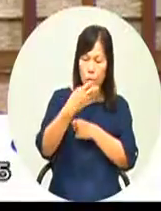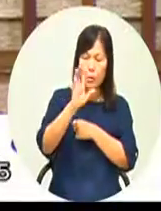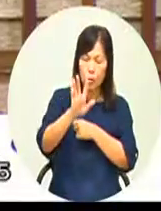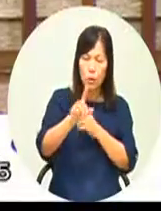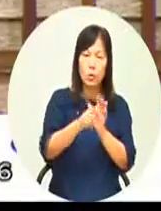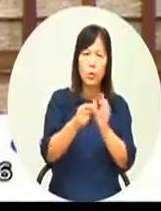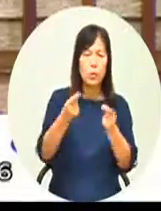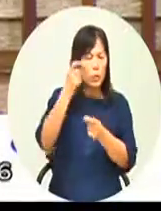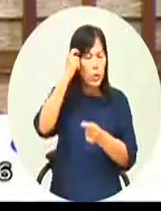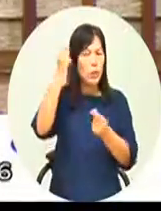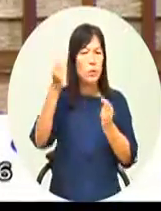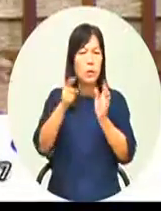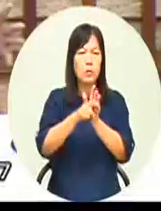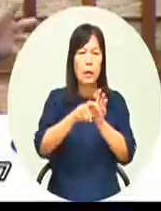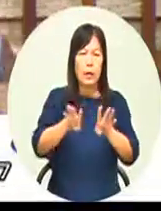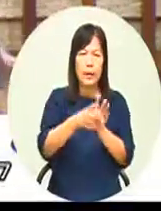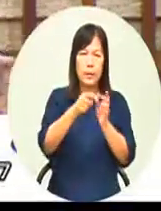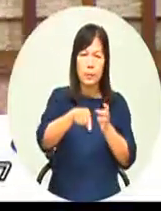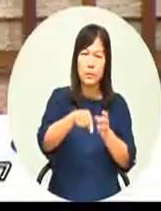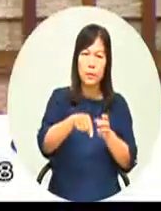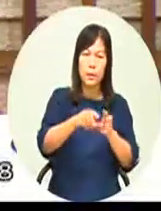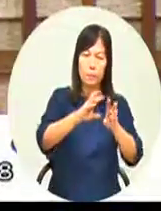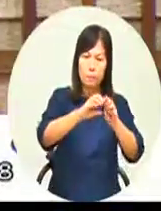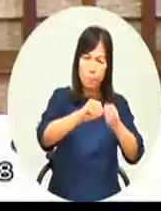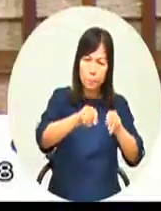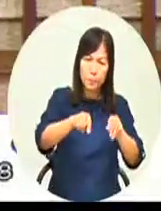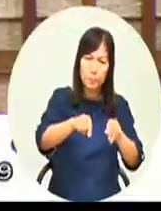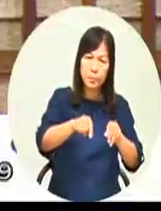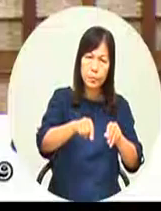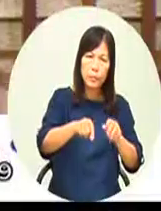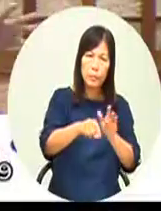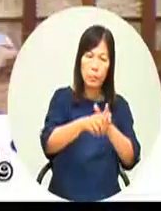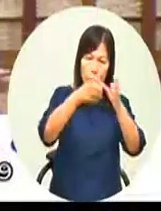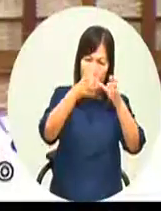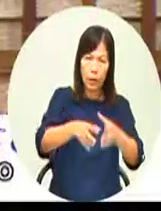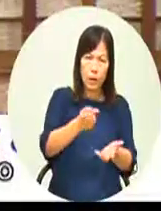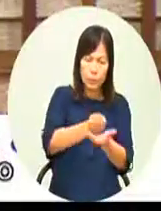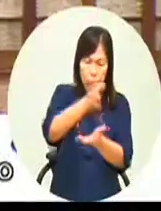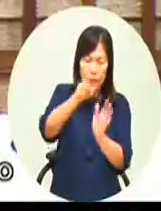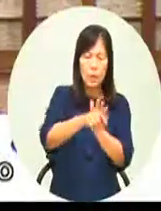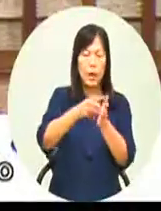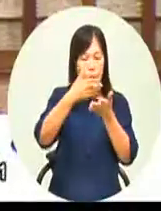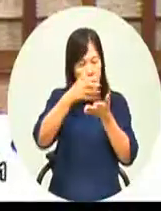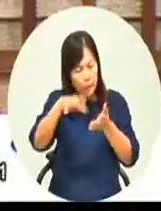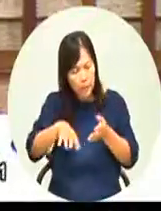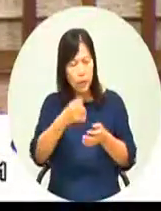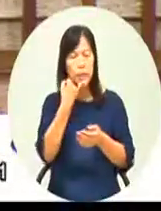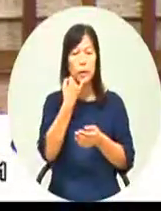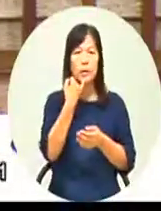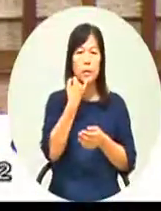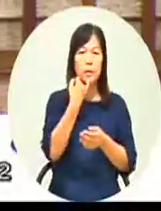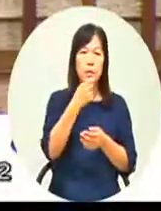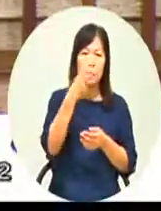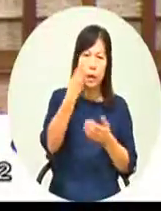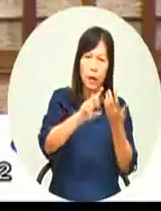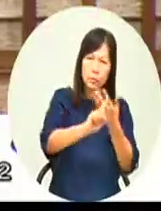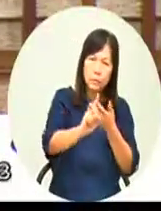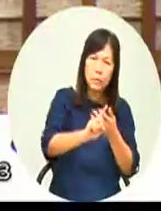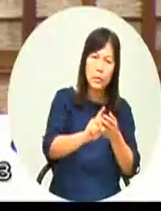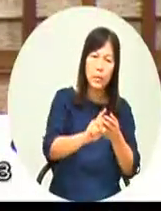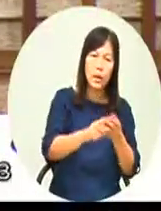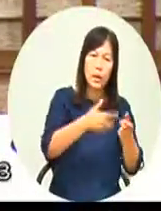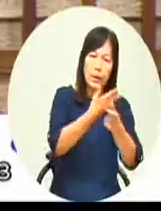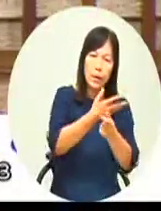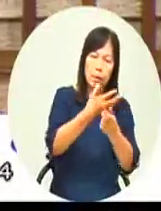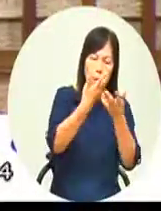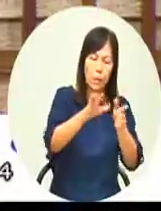他们想要开发这个土地的建设，包括开餐厅也好。包括提供